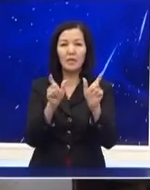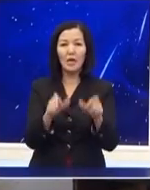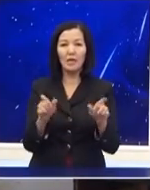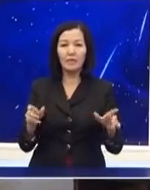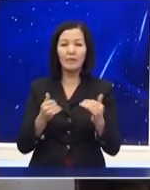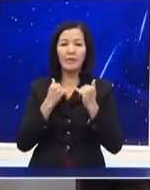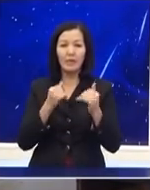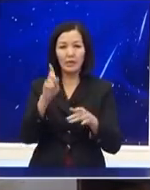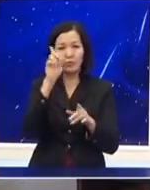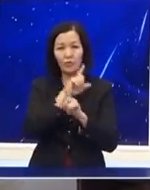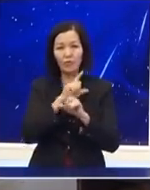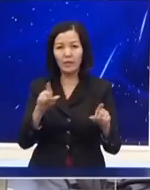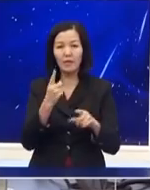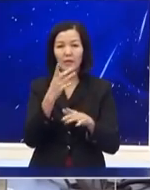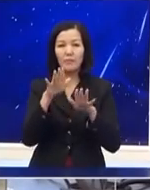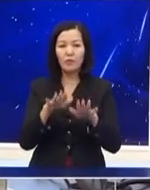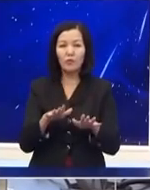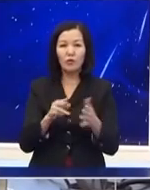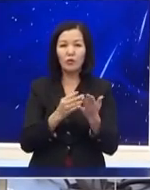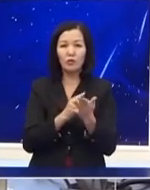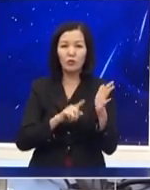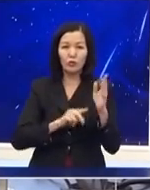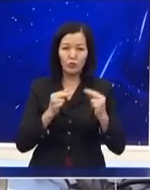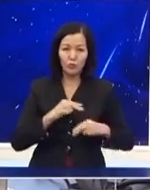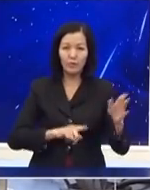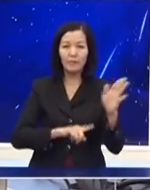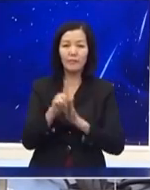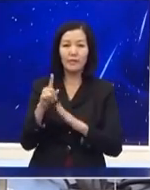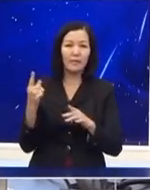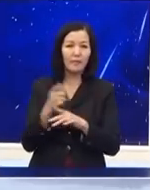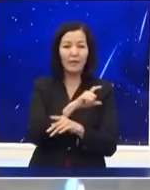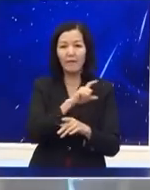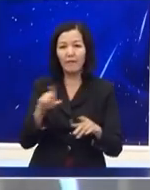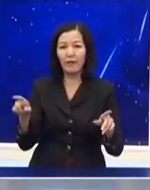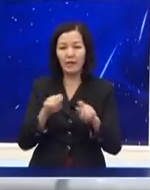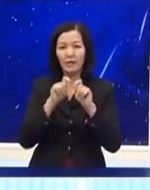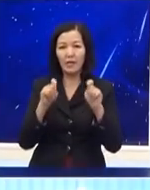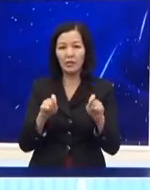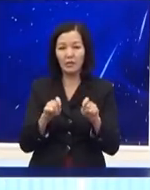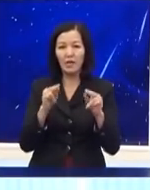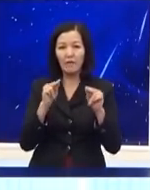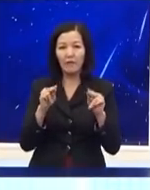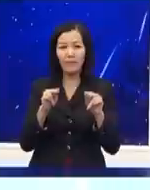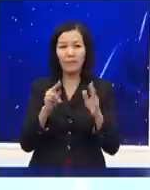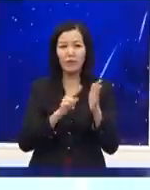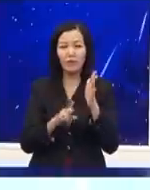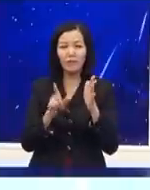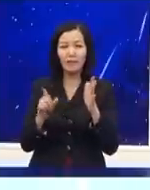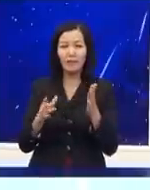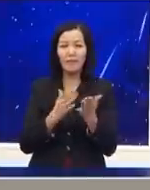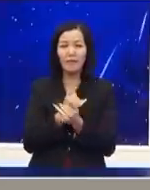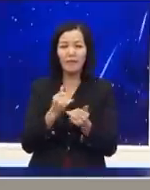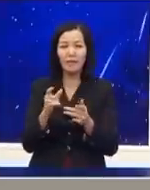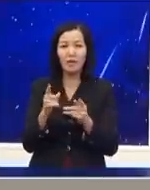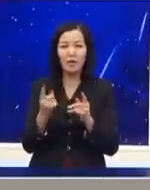арналған үкімет ғимараты бір терезе қағидатымен жұмысын бастады. Алғашқы қабаты ашықтық форматымен жасалған. 70 адамға лайықталған